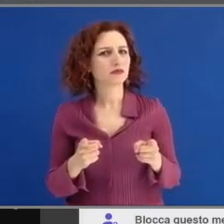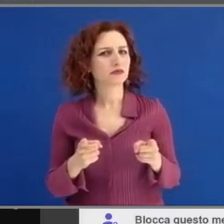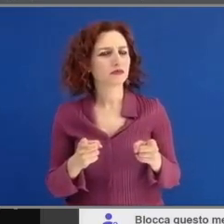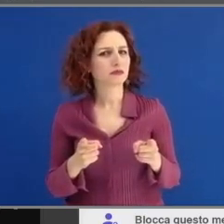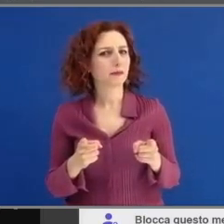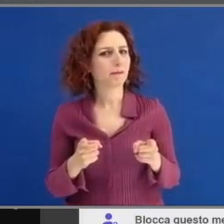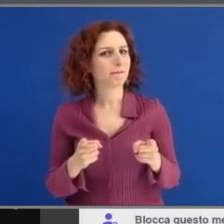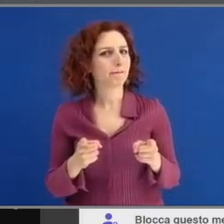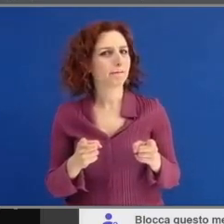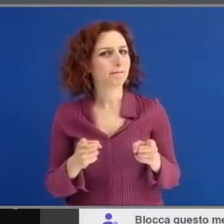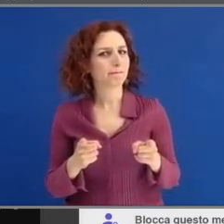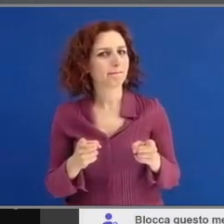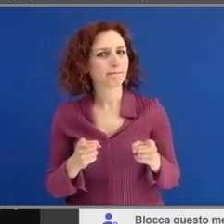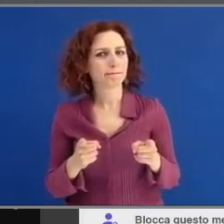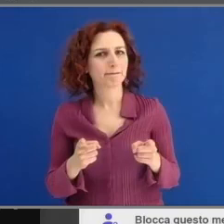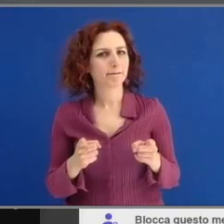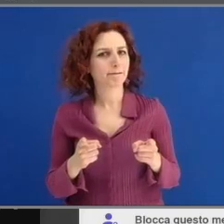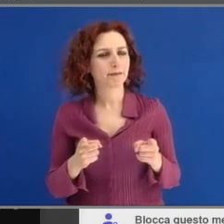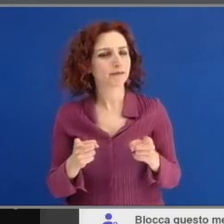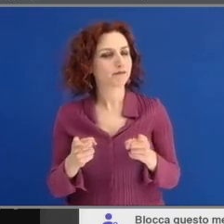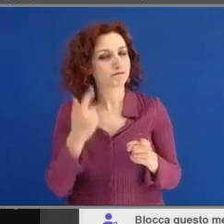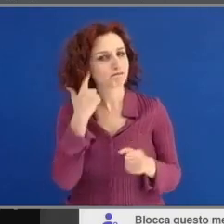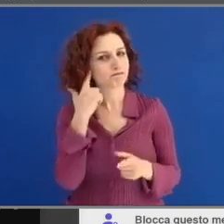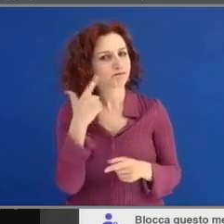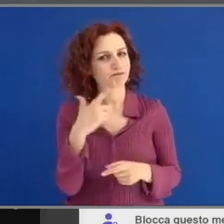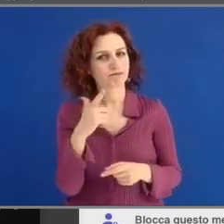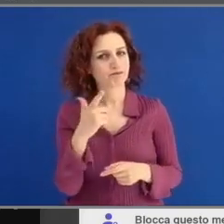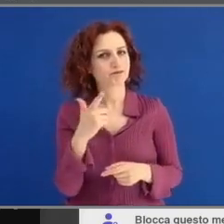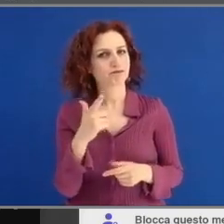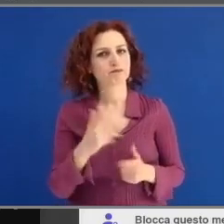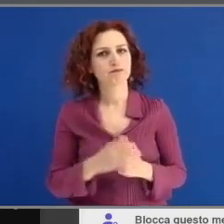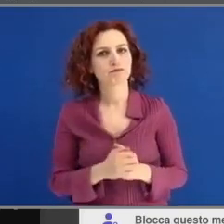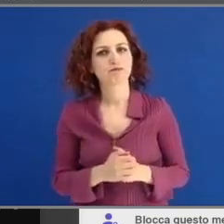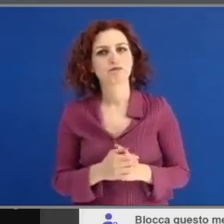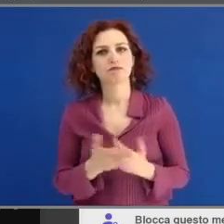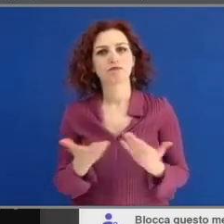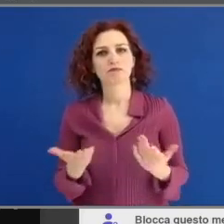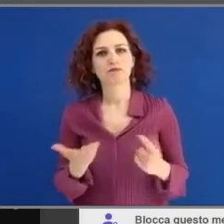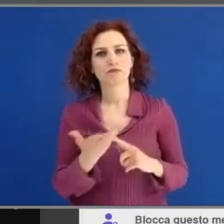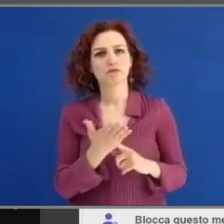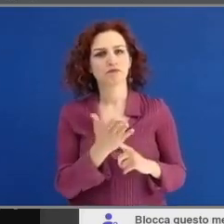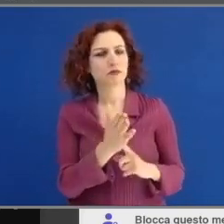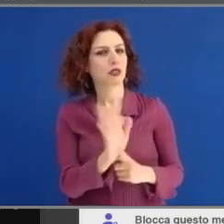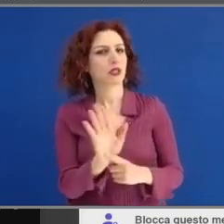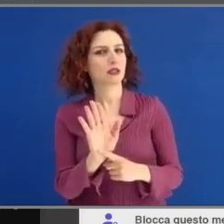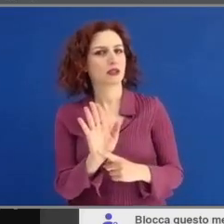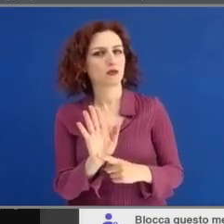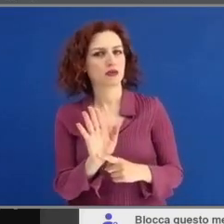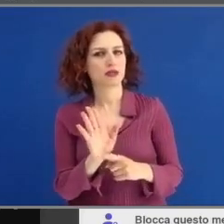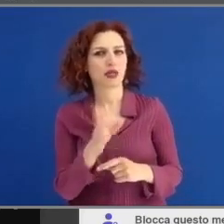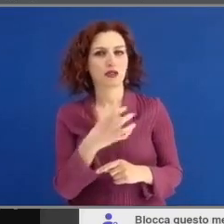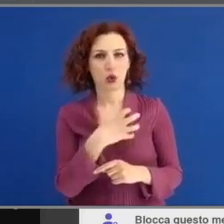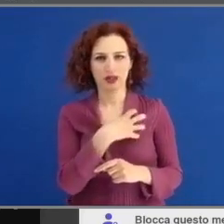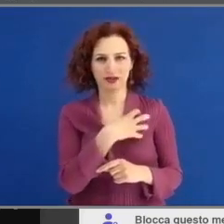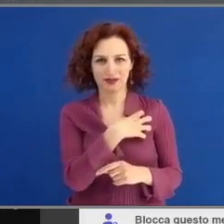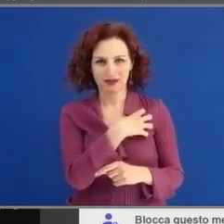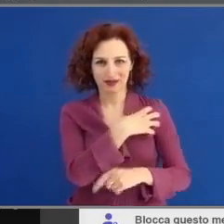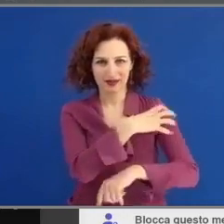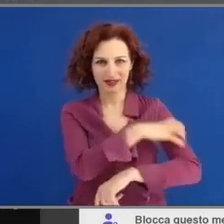di controllo, e hanno dimostrato, come hanno detto più volte i sindacati, che